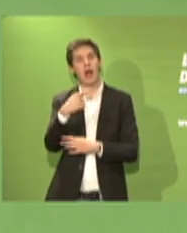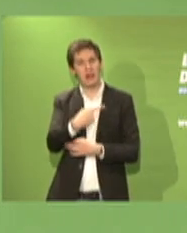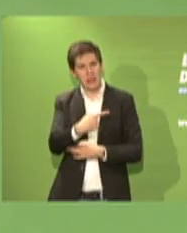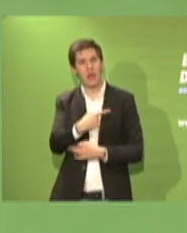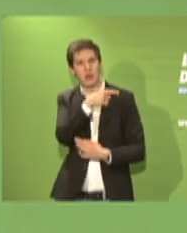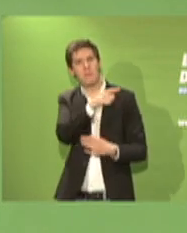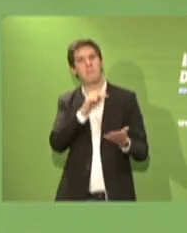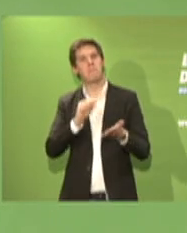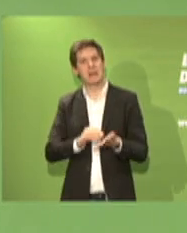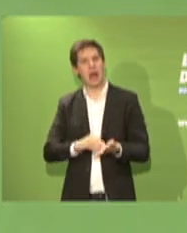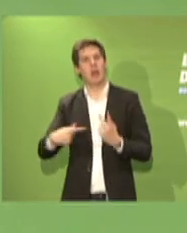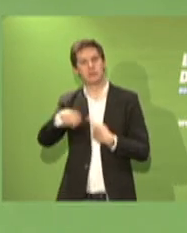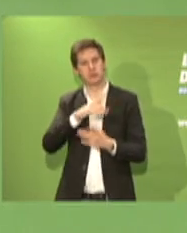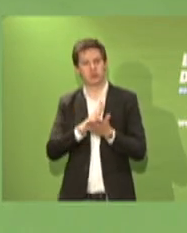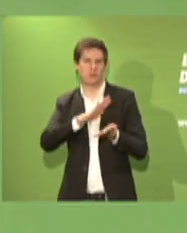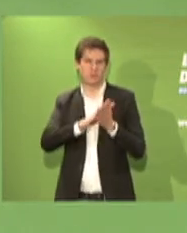geeinigt.